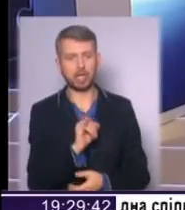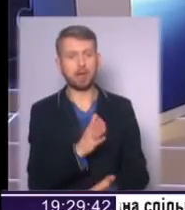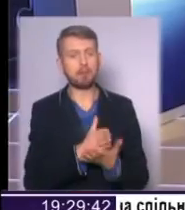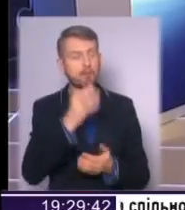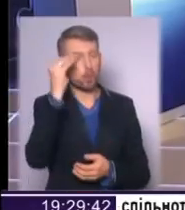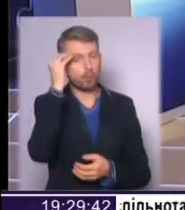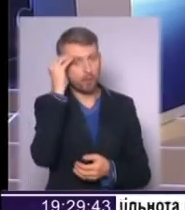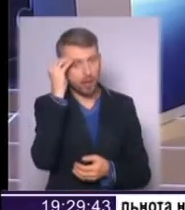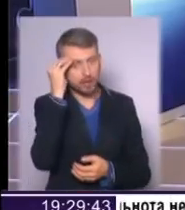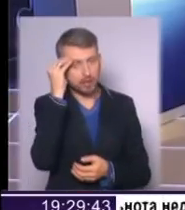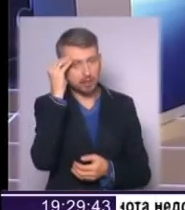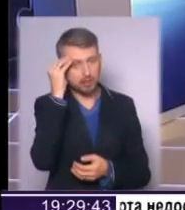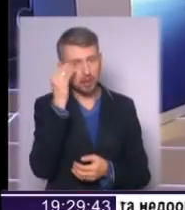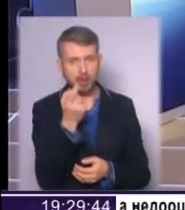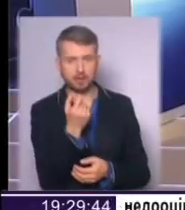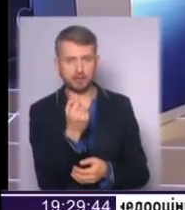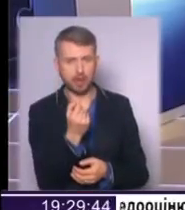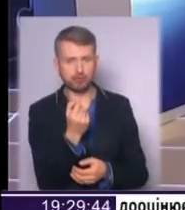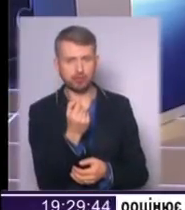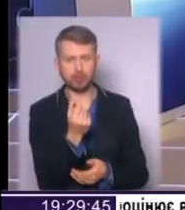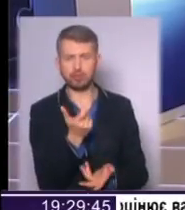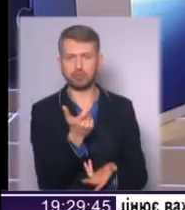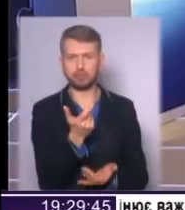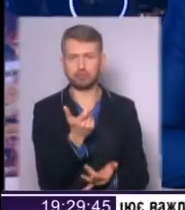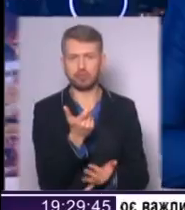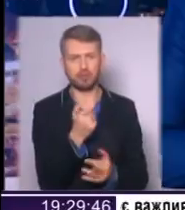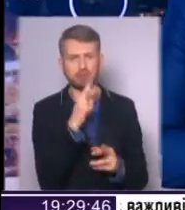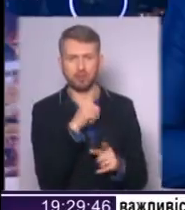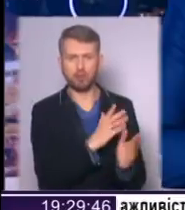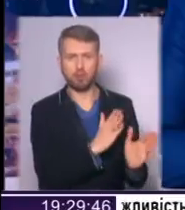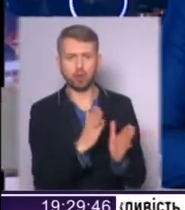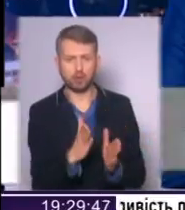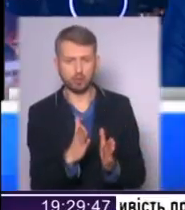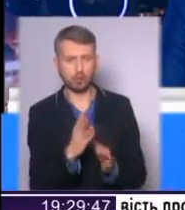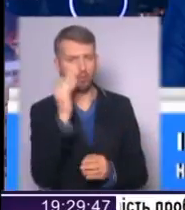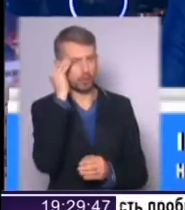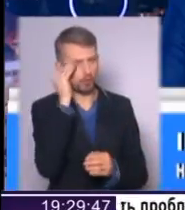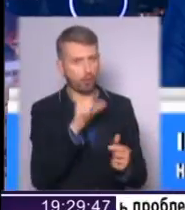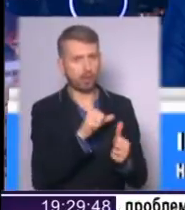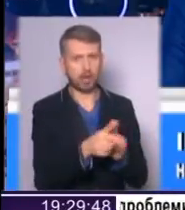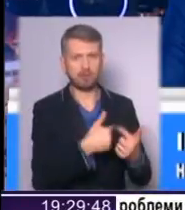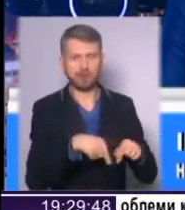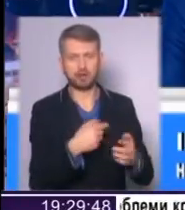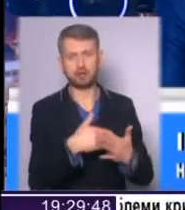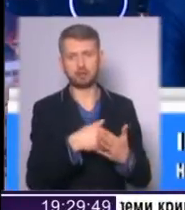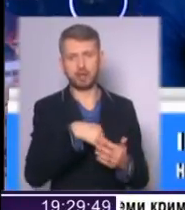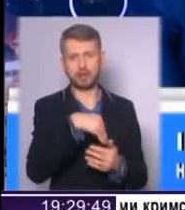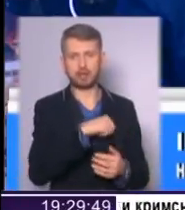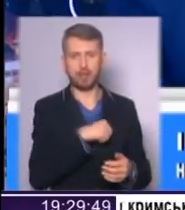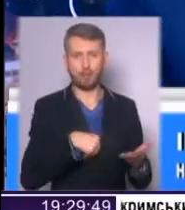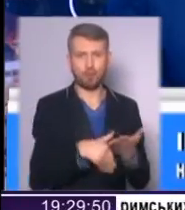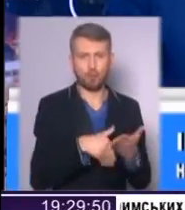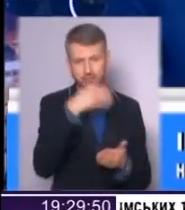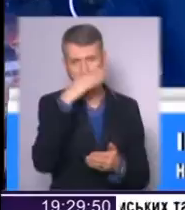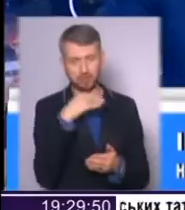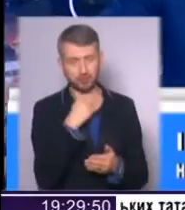увазі дещо неконструктивну поведінку і позицію окремих фракцій, наприклад, «Самопоміч» і «Батьківщина», які взагалі не працювали в